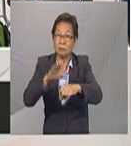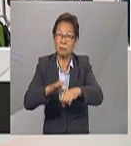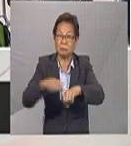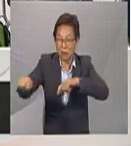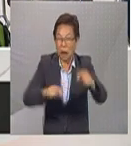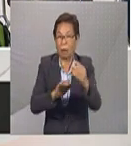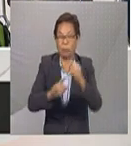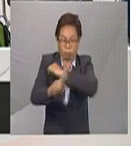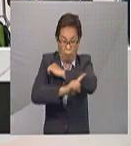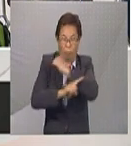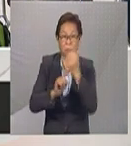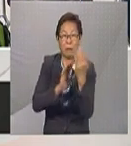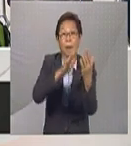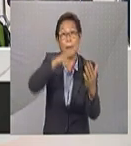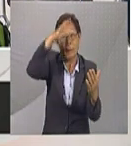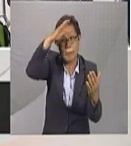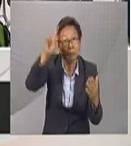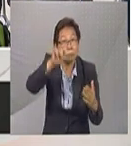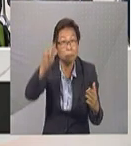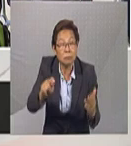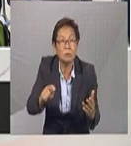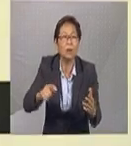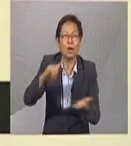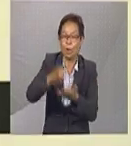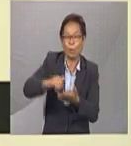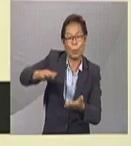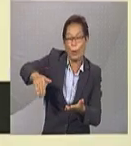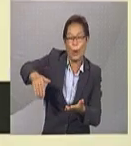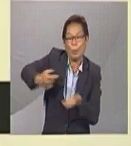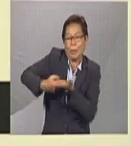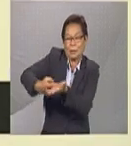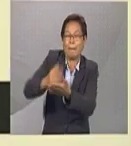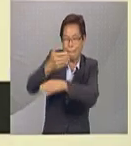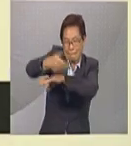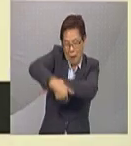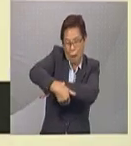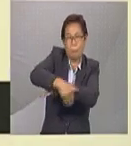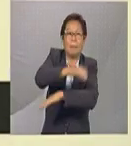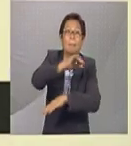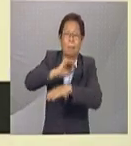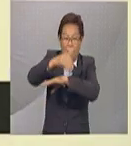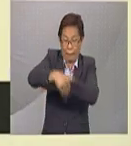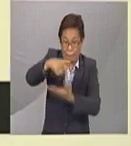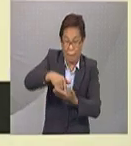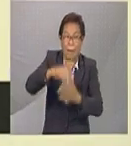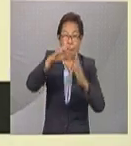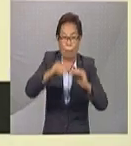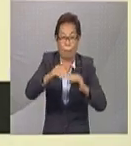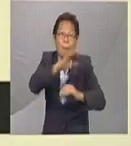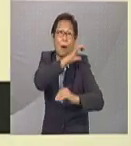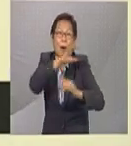ke bagaimana? Itu belum kita bincangkan. Malam ni saya akan mempengerusikan